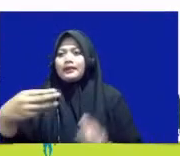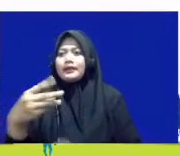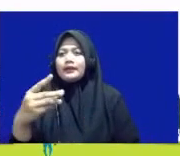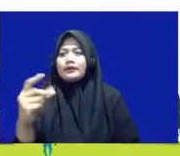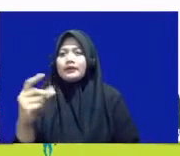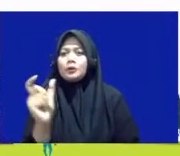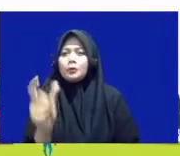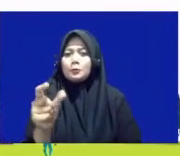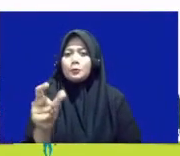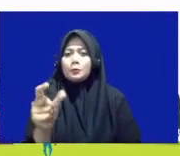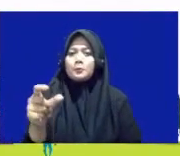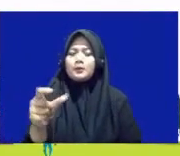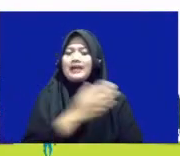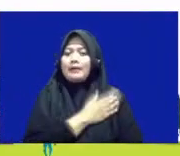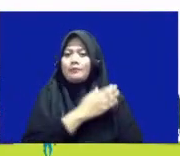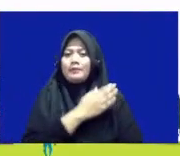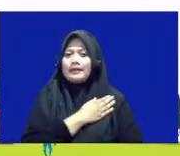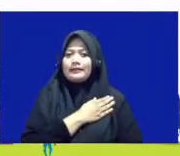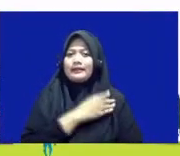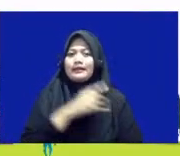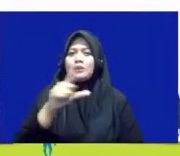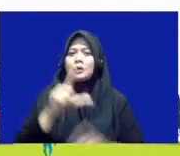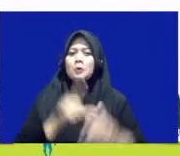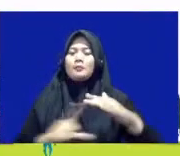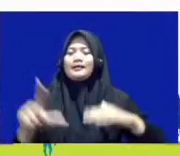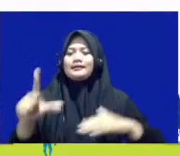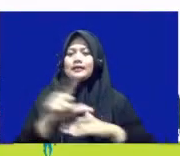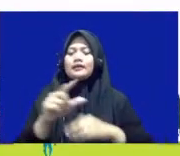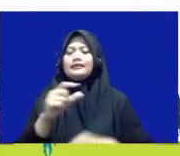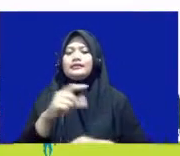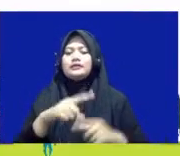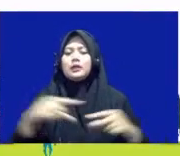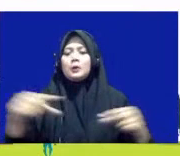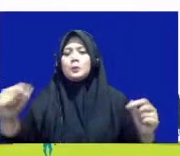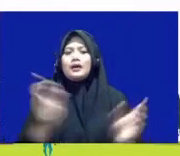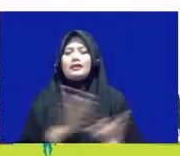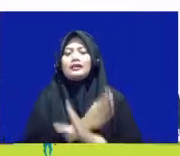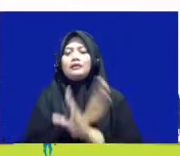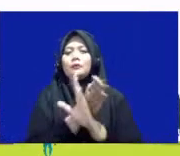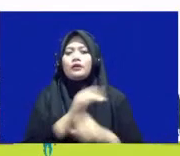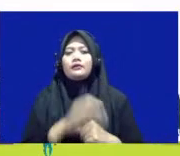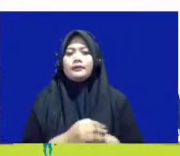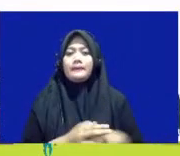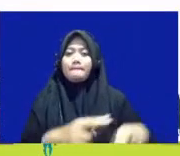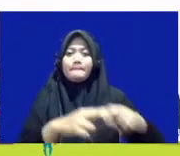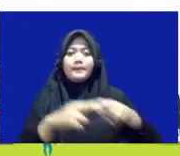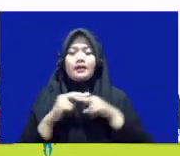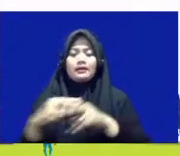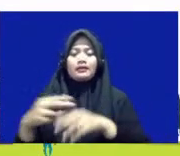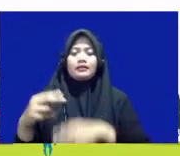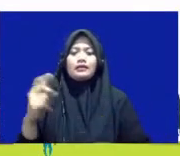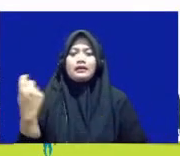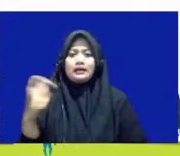di Kabupaten Lumajang, Provinsi Jawa Timur. Peran Tagana perempuan sangat penting.